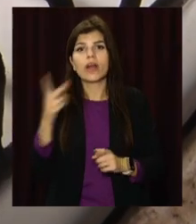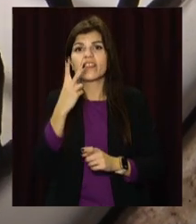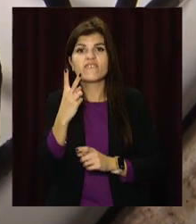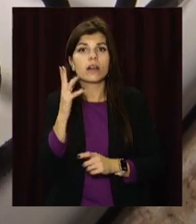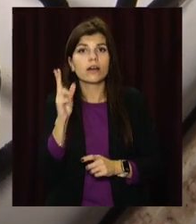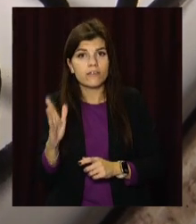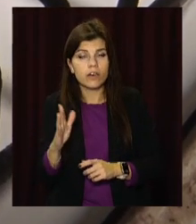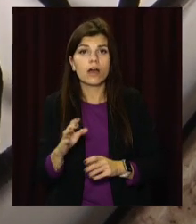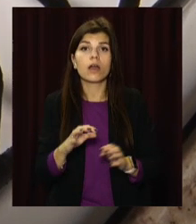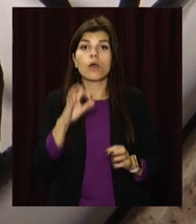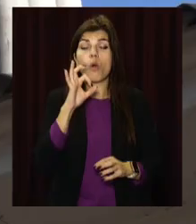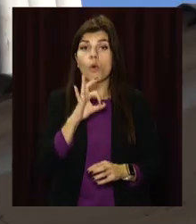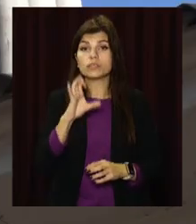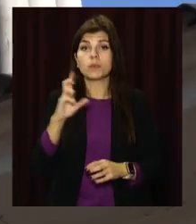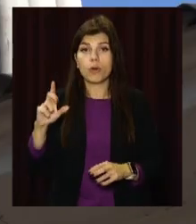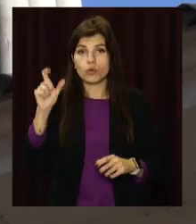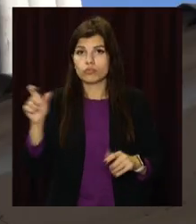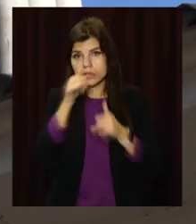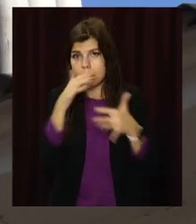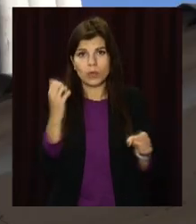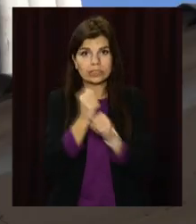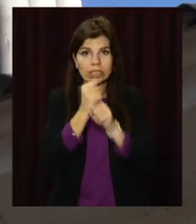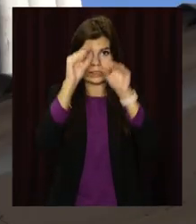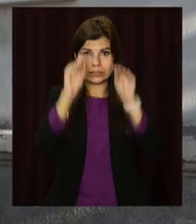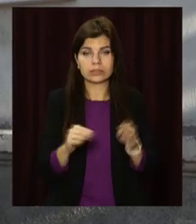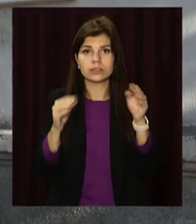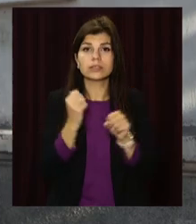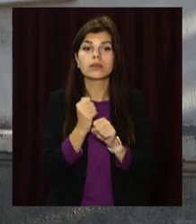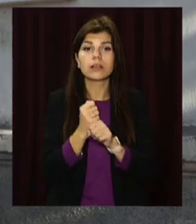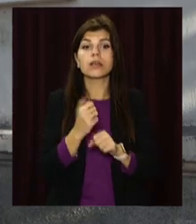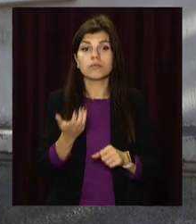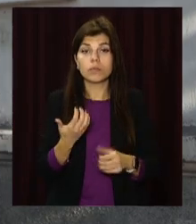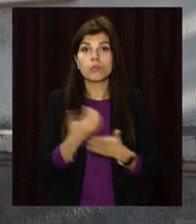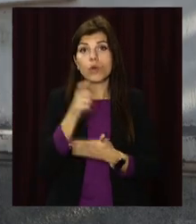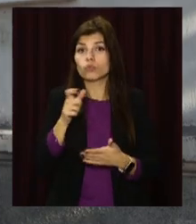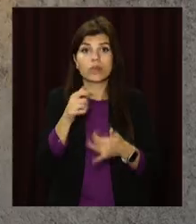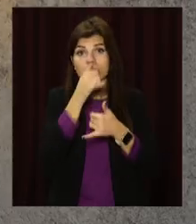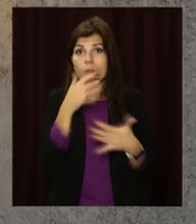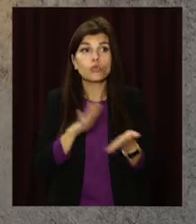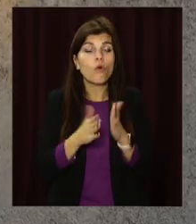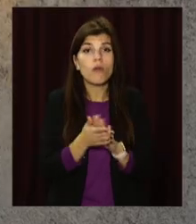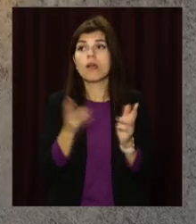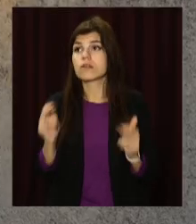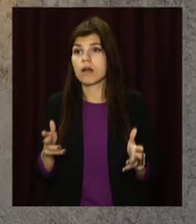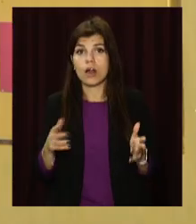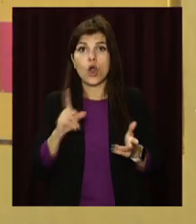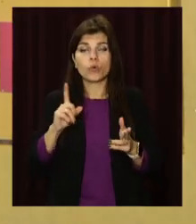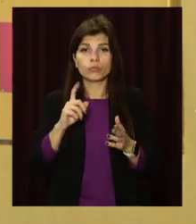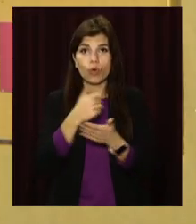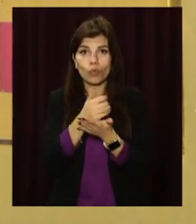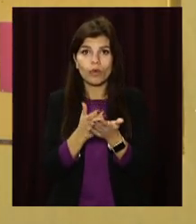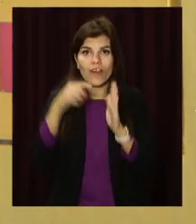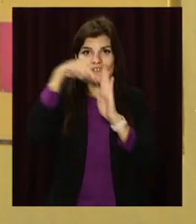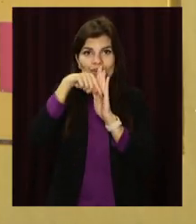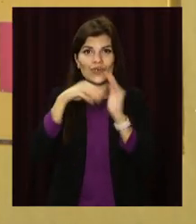2 квартири і створити ОСББ люди не можуть. А керуючим компаніям вони не цікаві. Тож люди не можуть укласти договори на